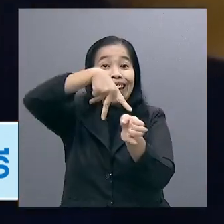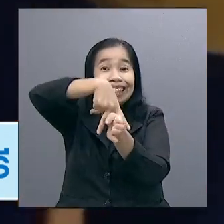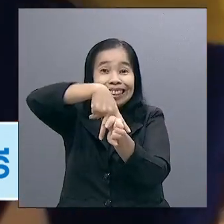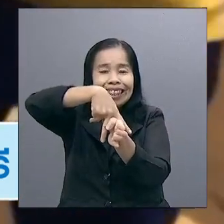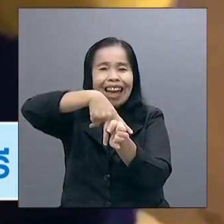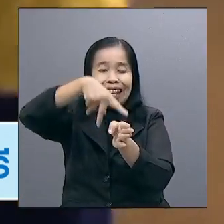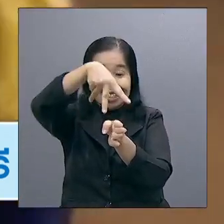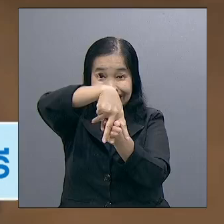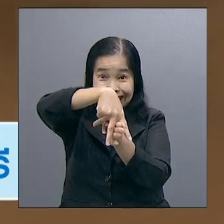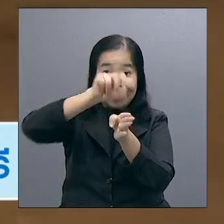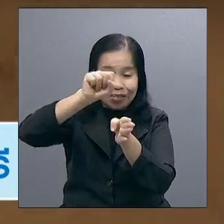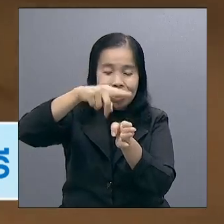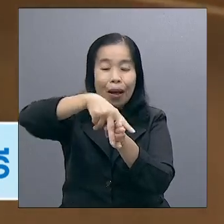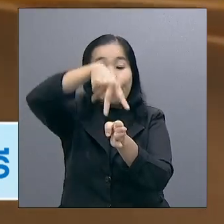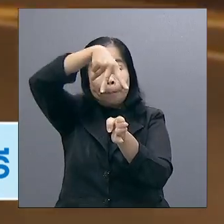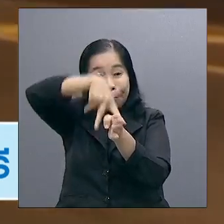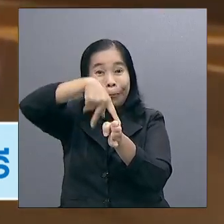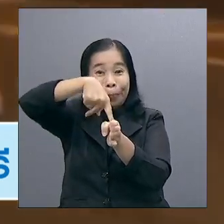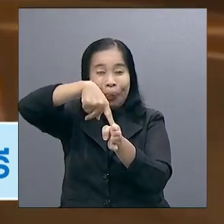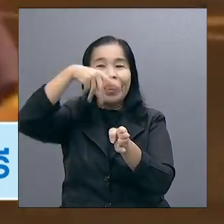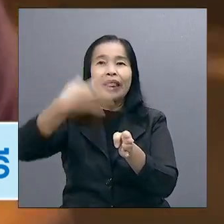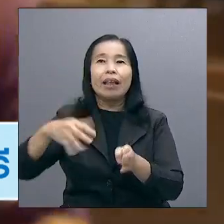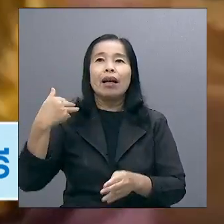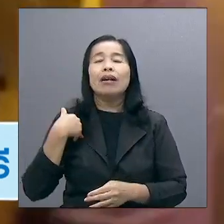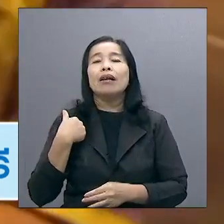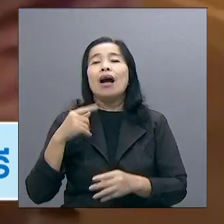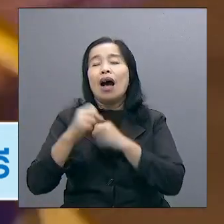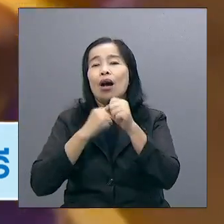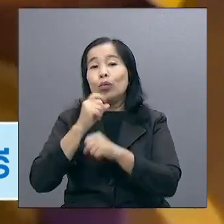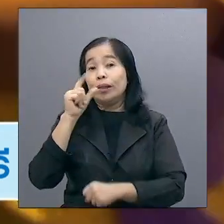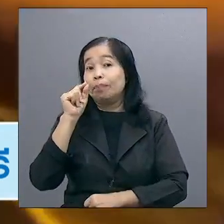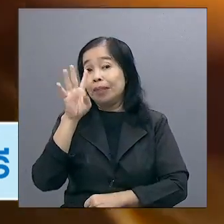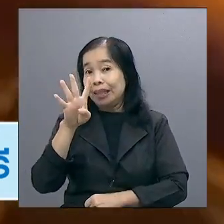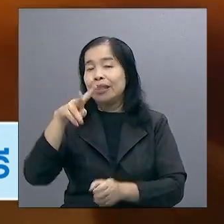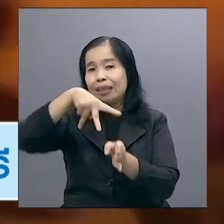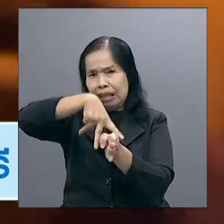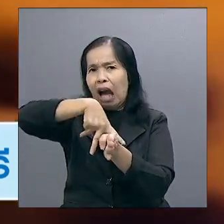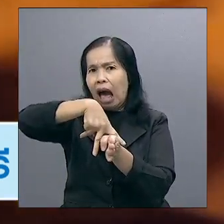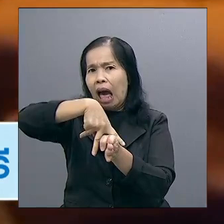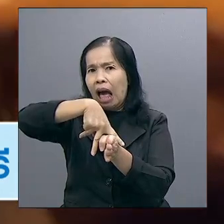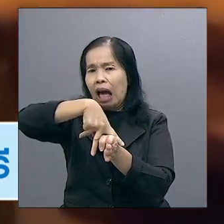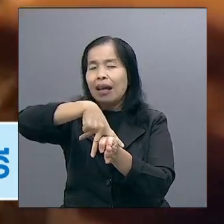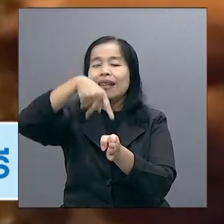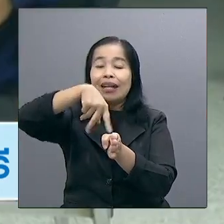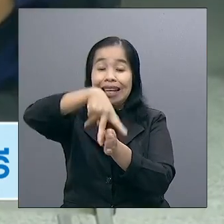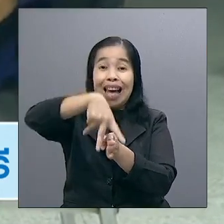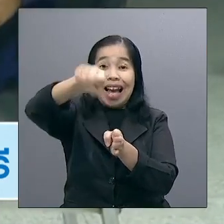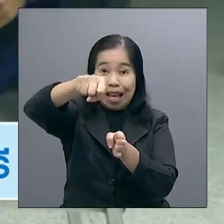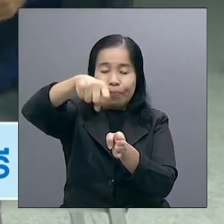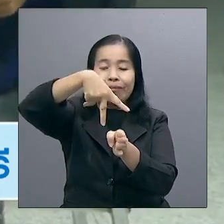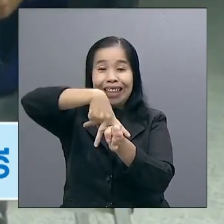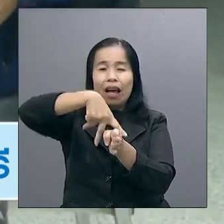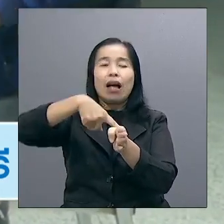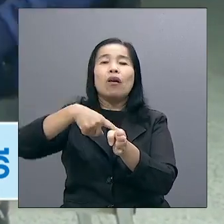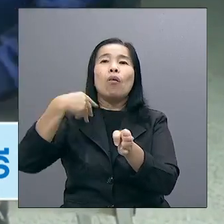คนนึเหอนกันคคุสถาบอ คุสถาพรตรองชนะอายุ 24 ปี เปนคนนั่งซ้อนท้ายได้รับบาทเจ็บคนนี้หนัก